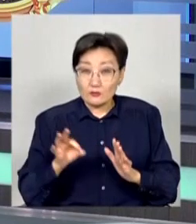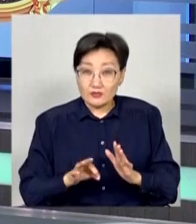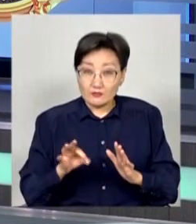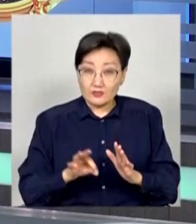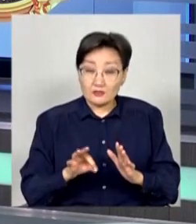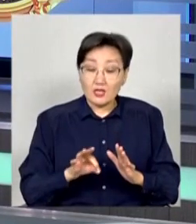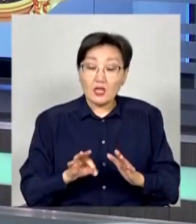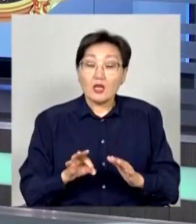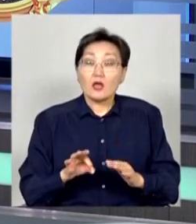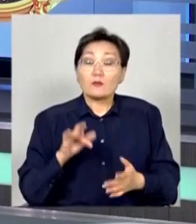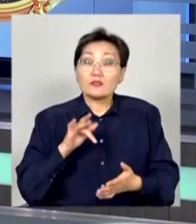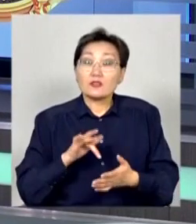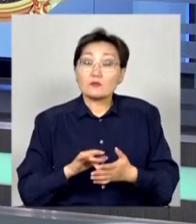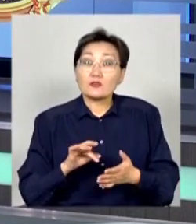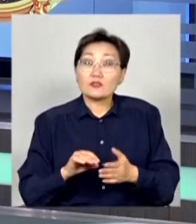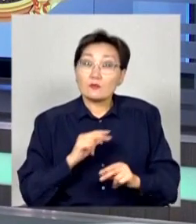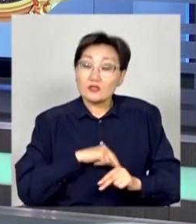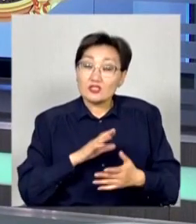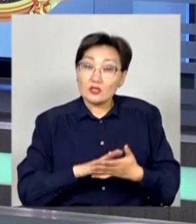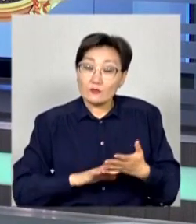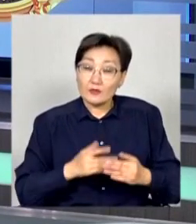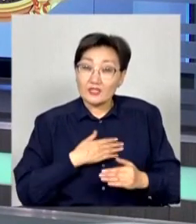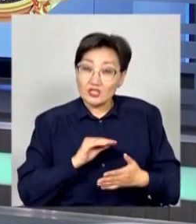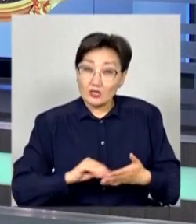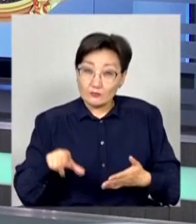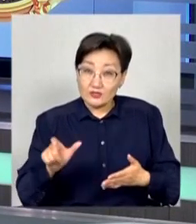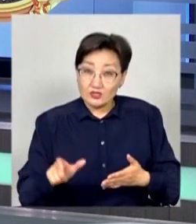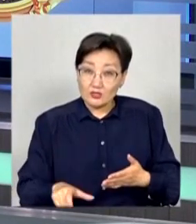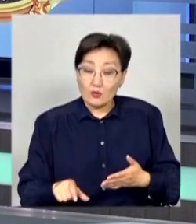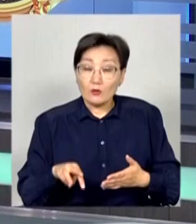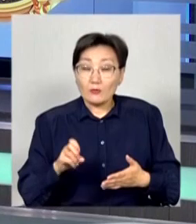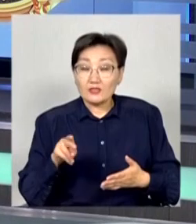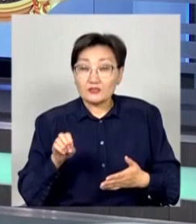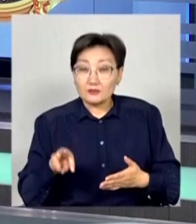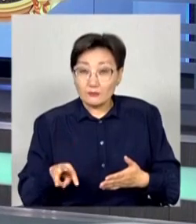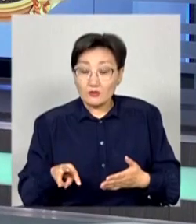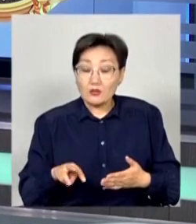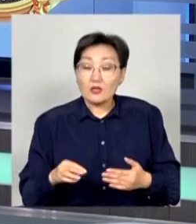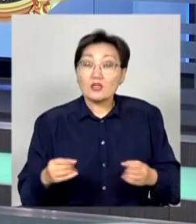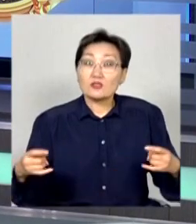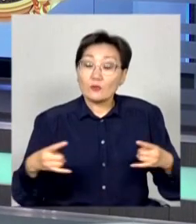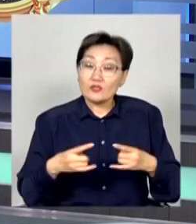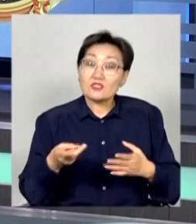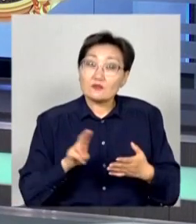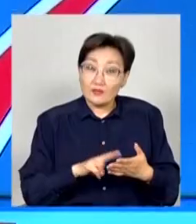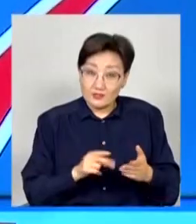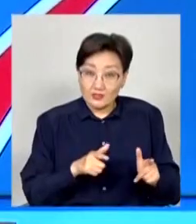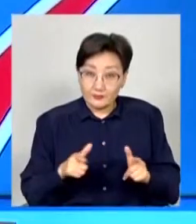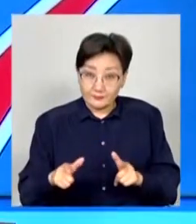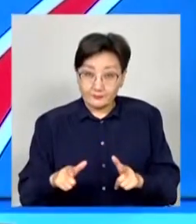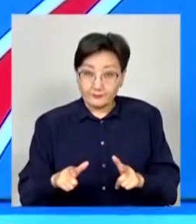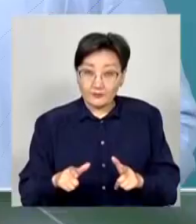16,9%. В пресс-центре продолжает работать наш корреспондент Максим Козлов. Он с нами на прямой